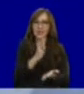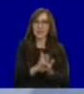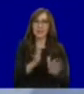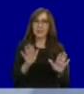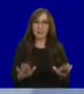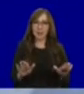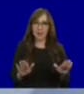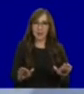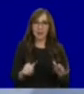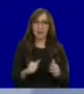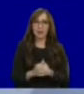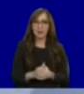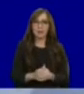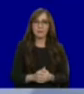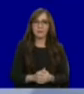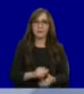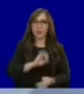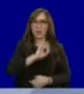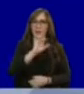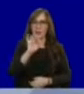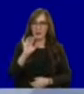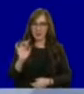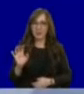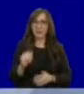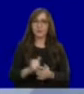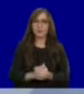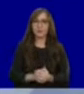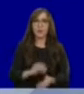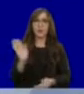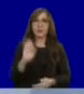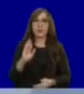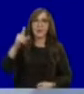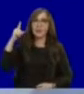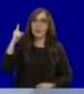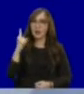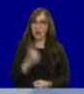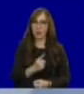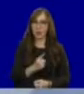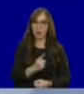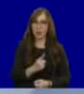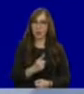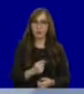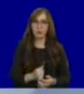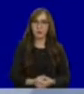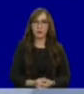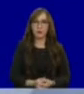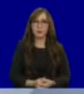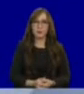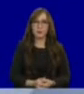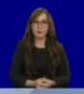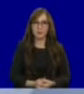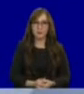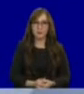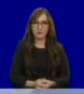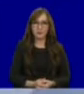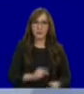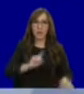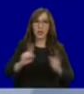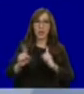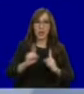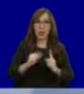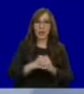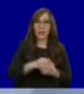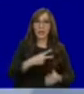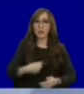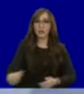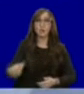macam, bukannya kita mewajibkan tatap muka, tapi terus kalau ada infeksi COVID di dalam sekolah itu tidak ada penutupan. Tidak, itu salah.